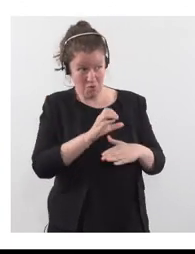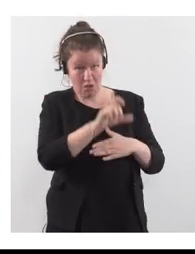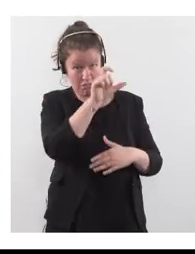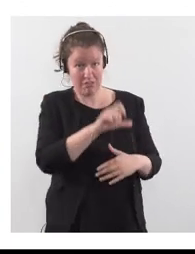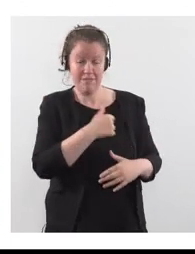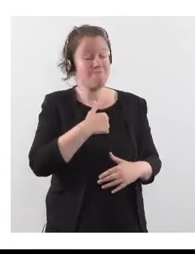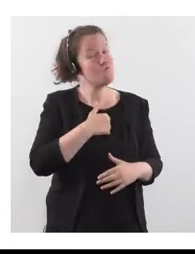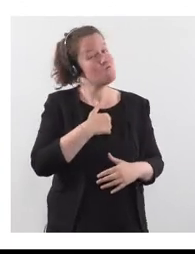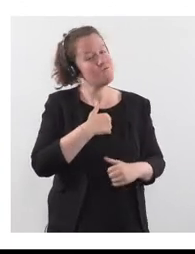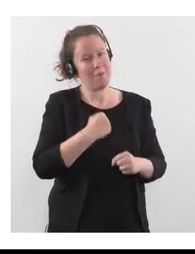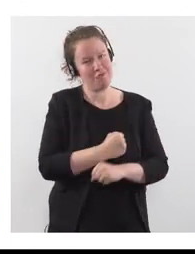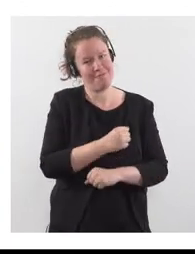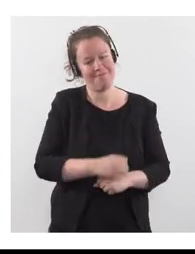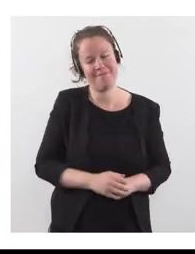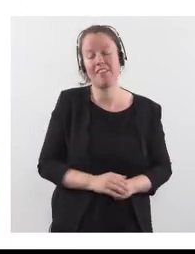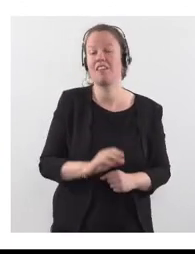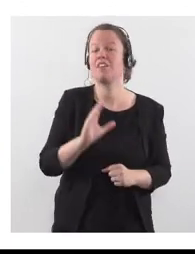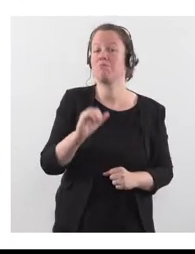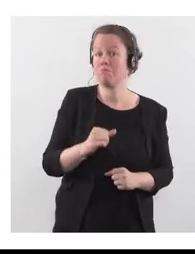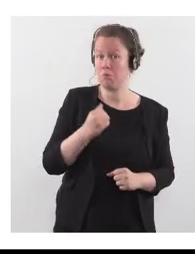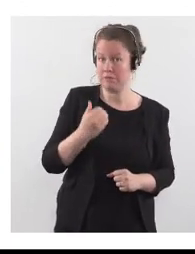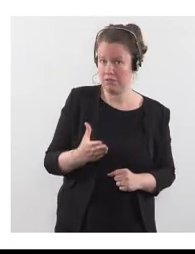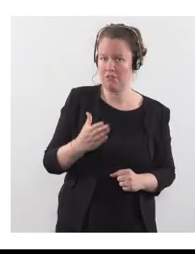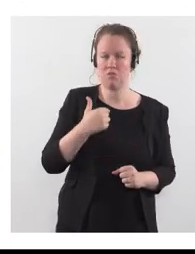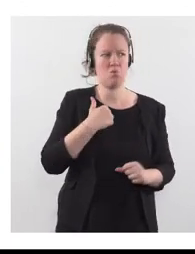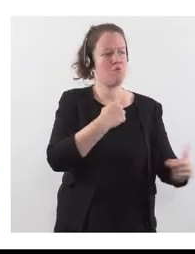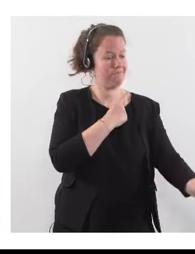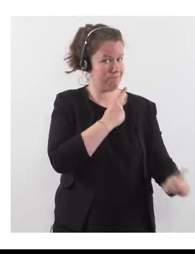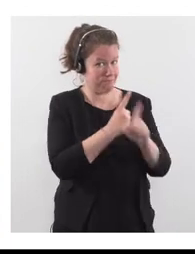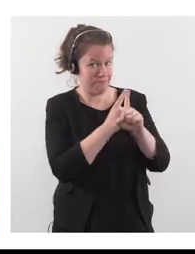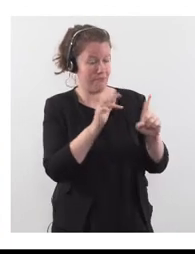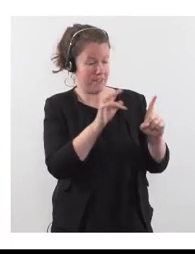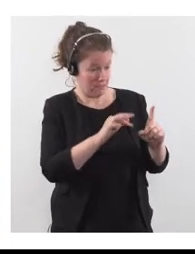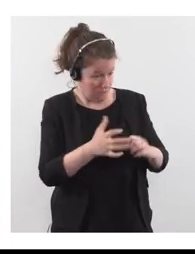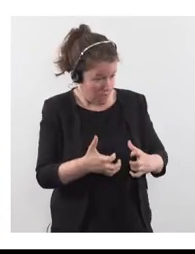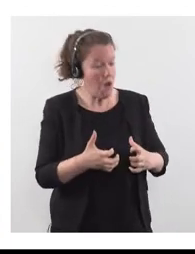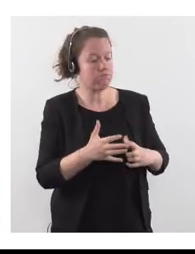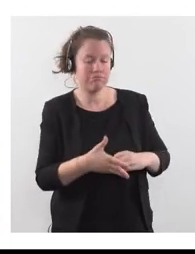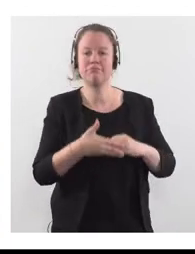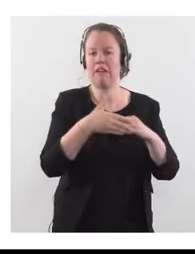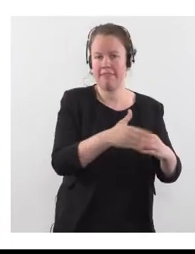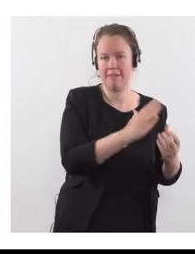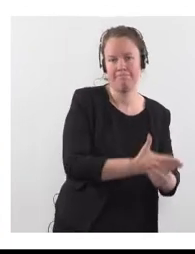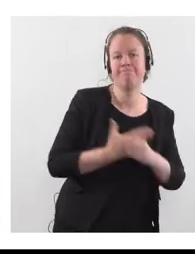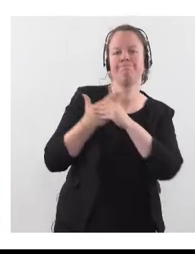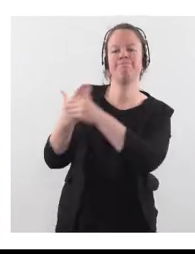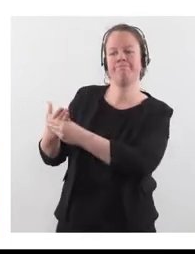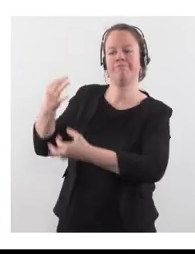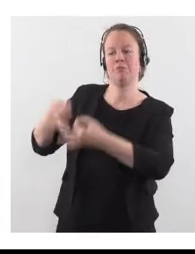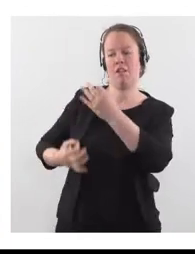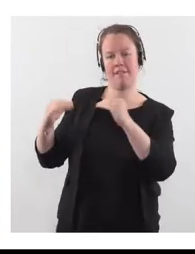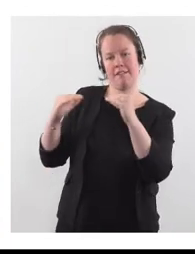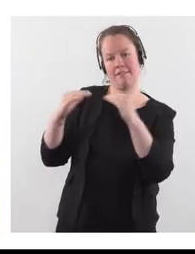nous, tout de suite, nous lui avons apporté l'assistance nécessaire pour présenter son cas. Et donc, devant le tribunal